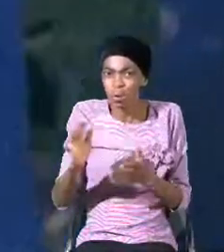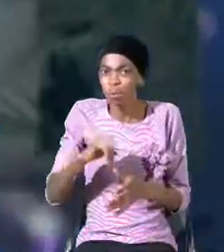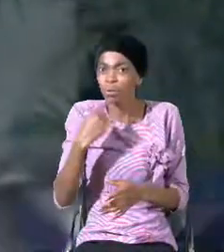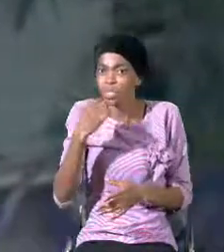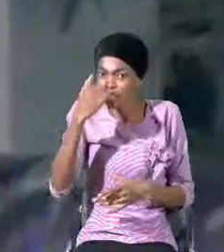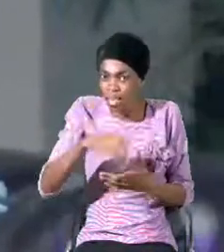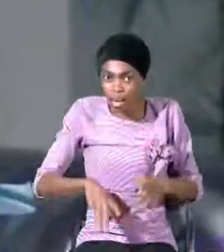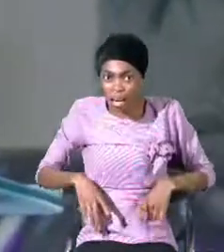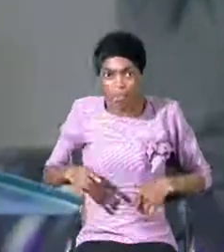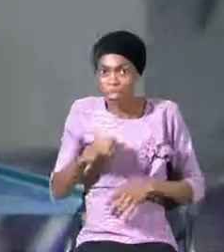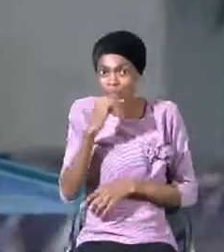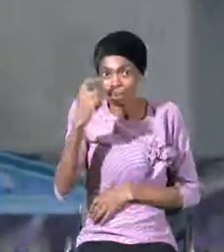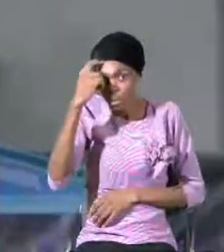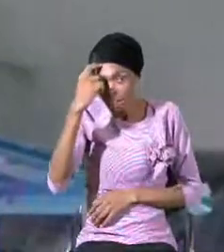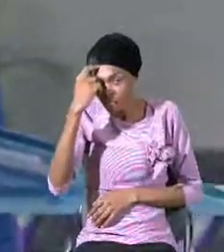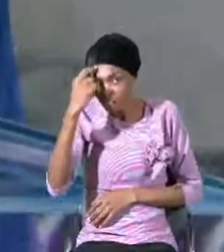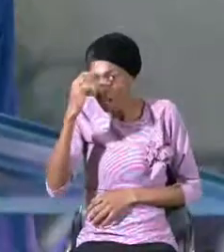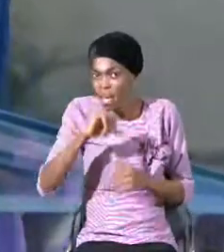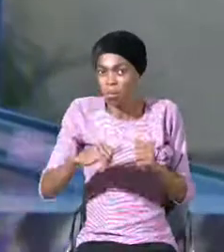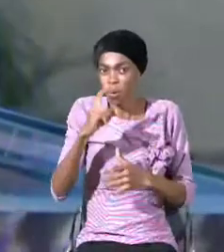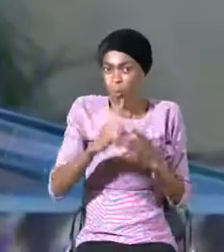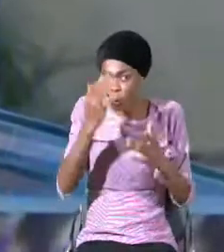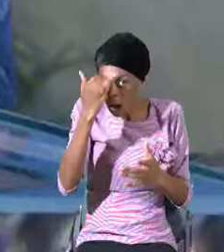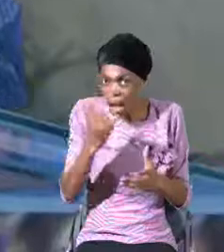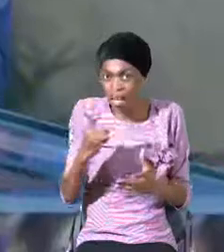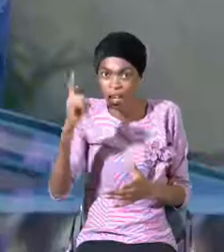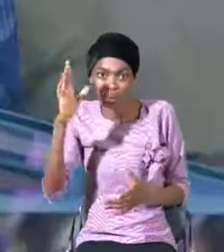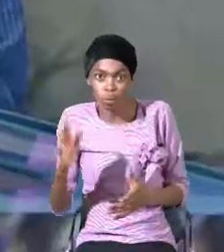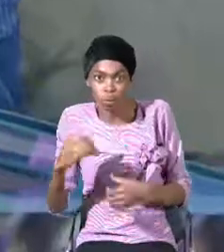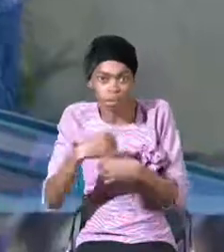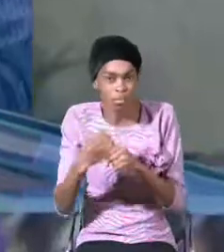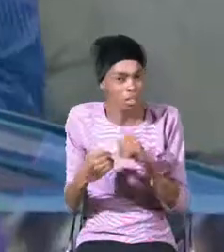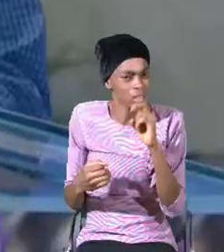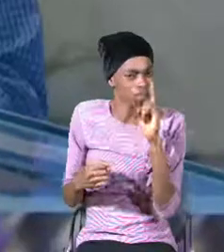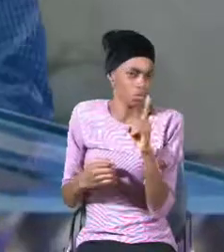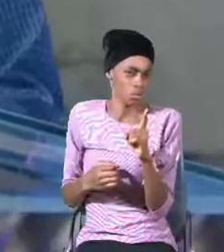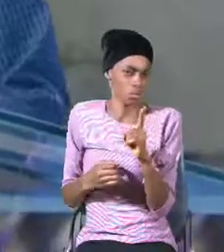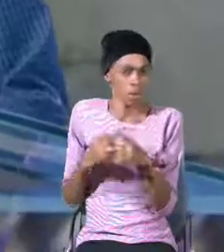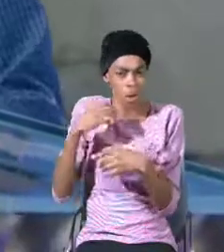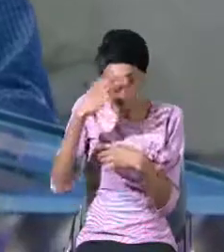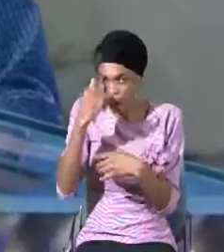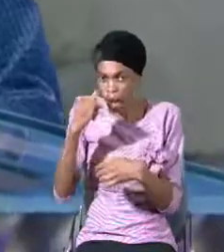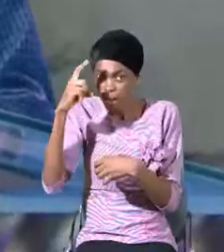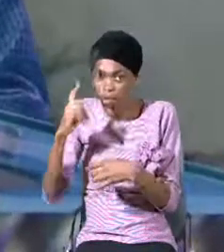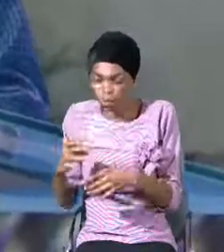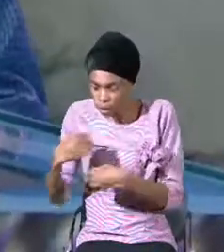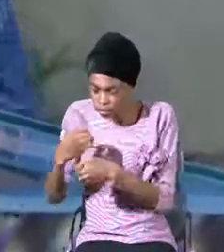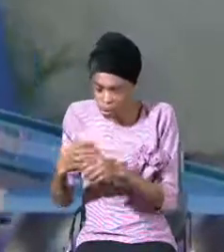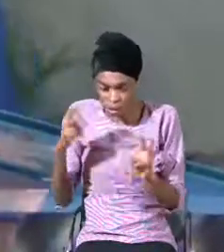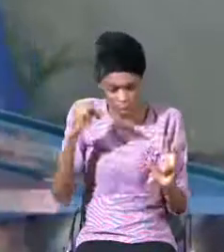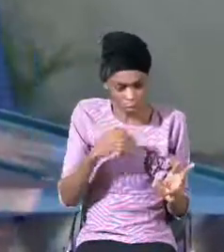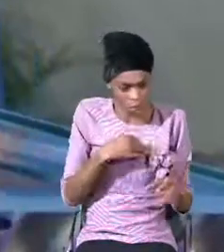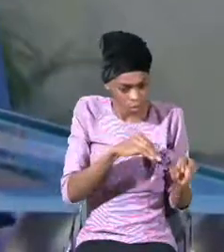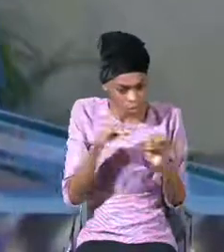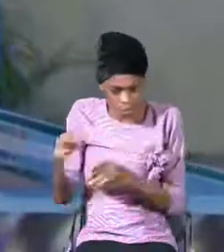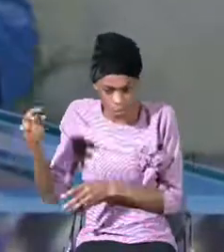Quelqu'un qui vit et qui ne pense pas pourquoi Dieu l'a créé. Pourquoi est-ce que Dieu l'a mis ici-bas? Pourquoi est-ce que Dieu lui a